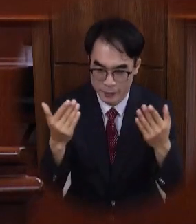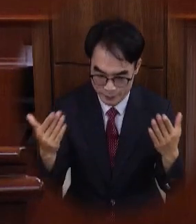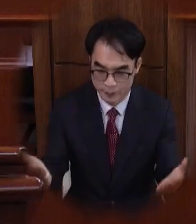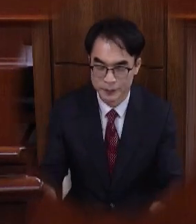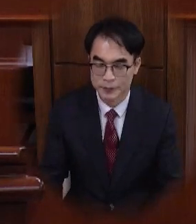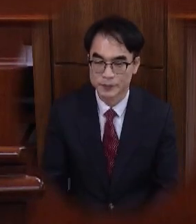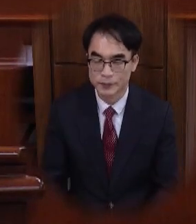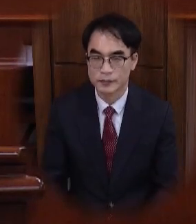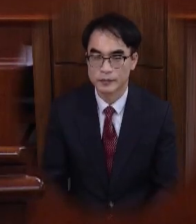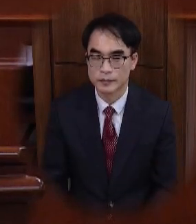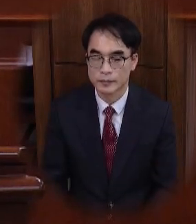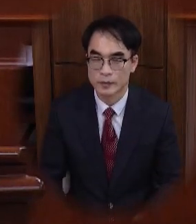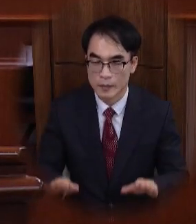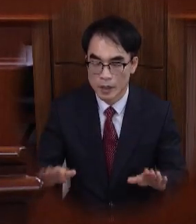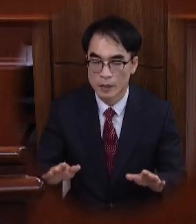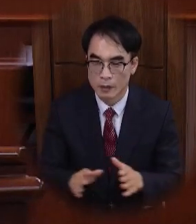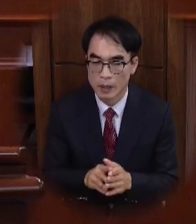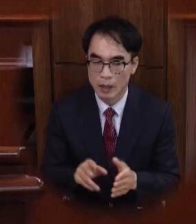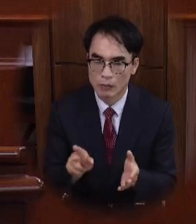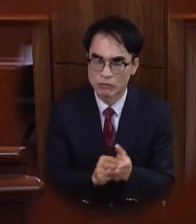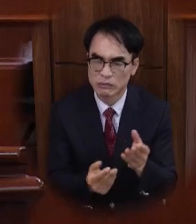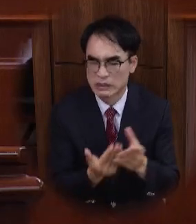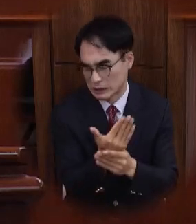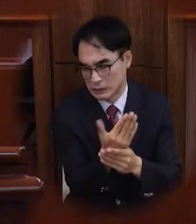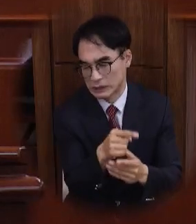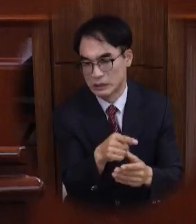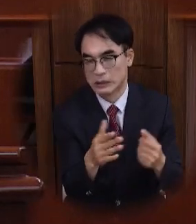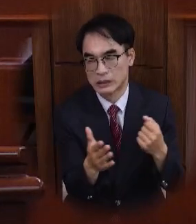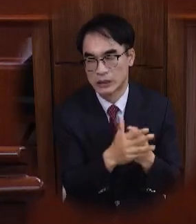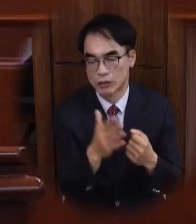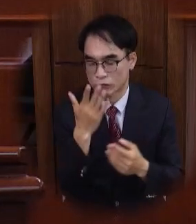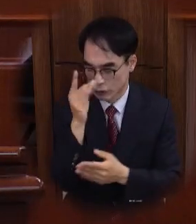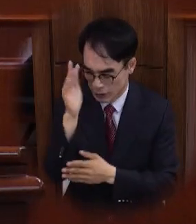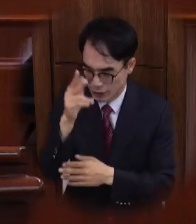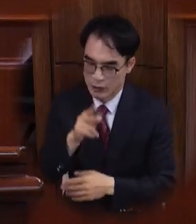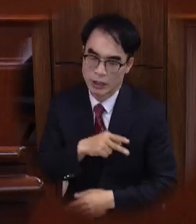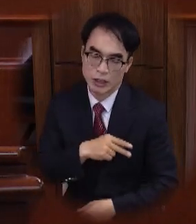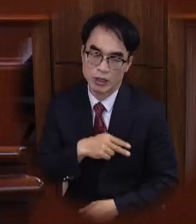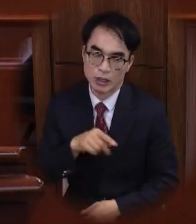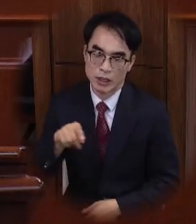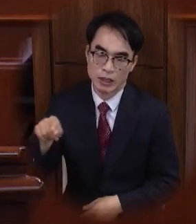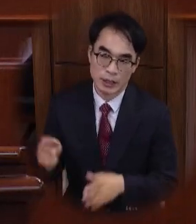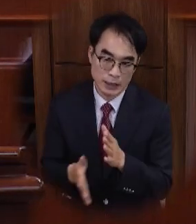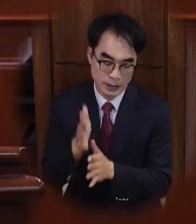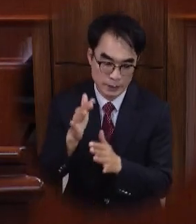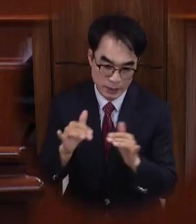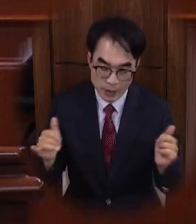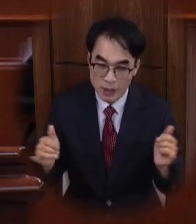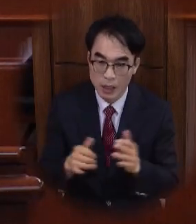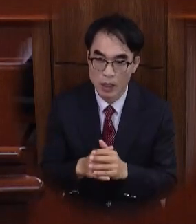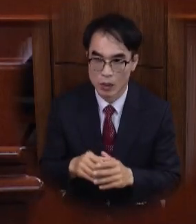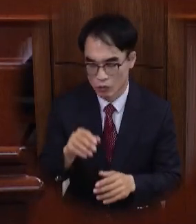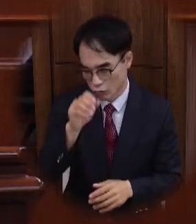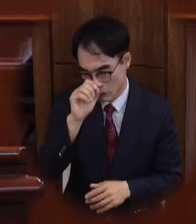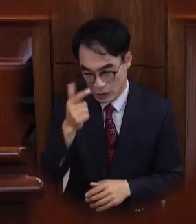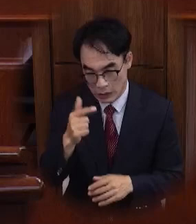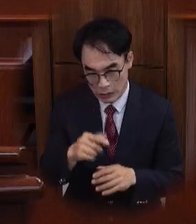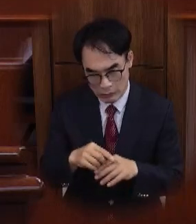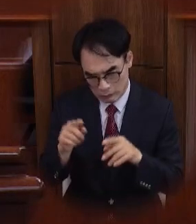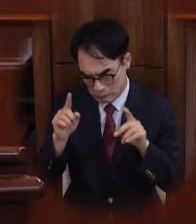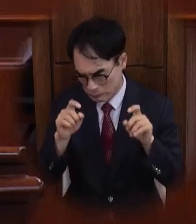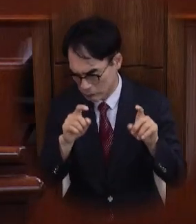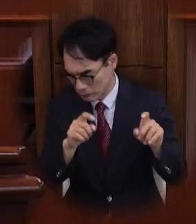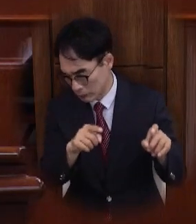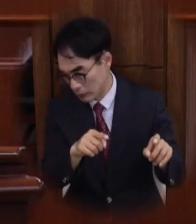드립니다 이번 불미스러운 일로 순천시 의회가 시민들에게 좋지 않은 시선으로 보여진